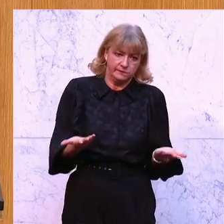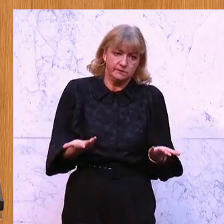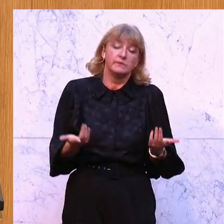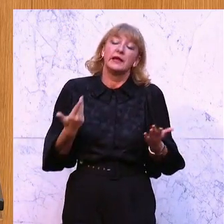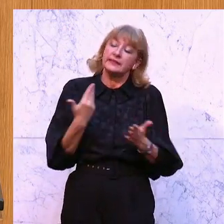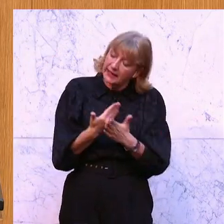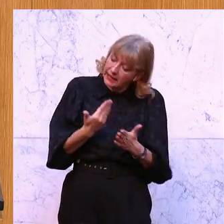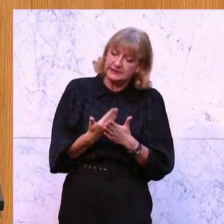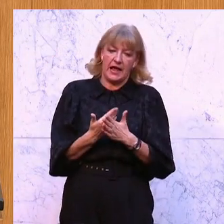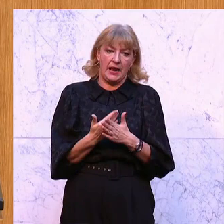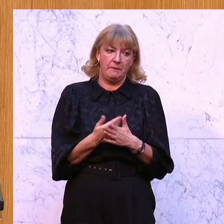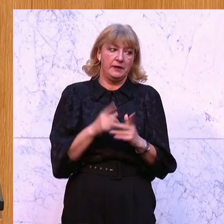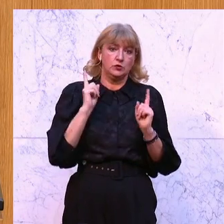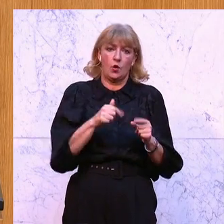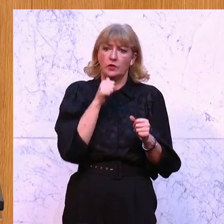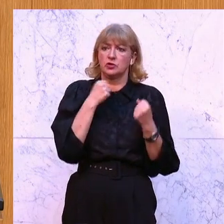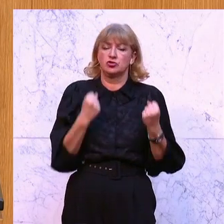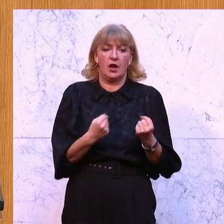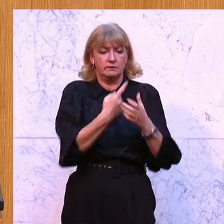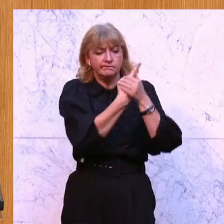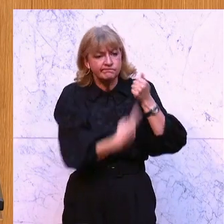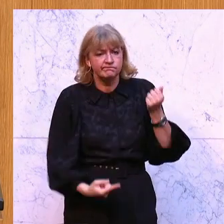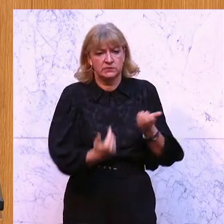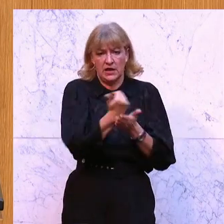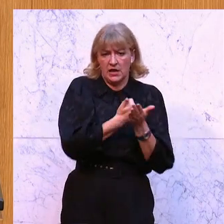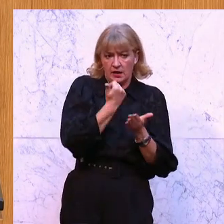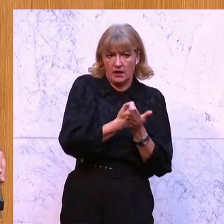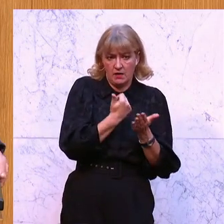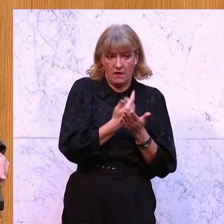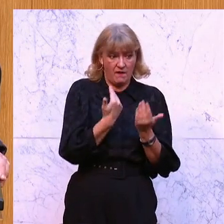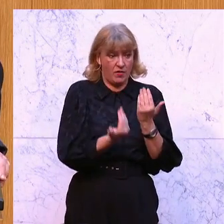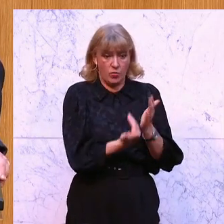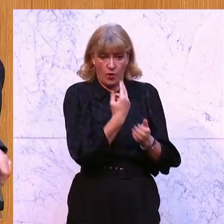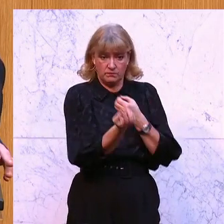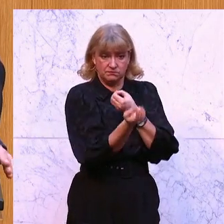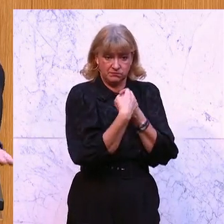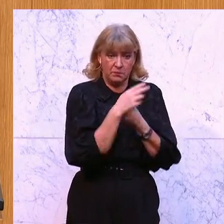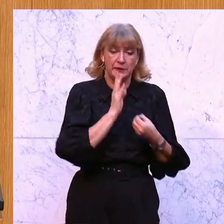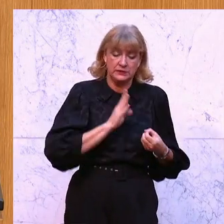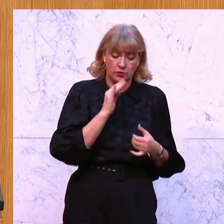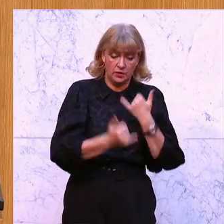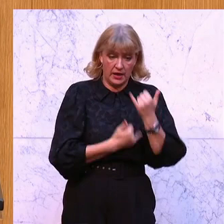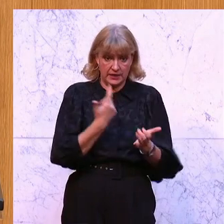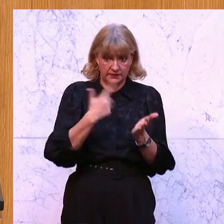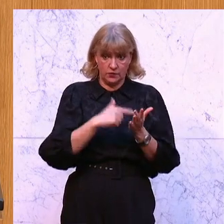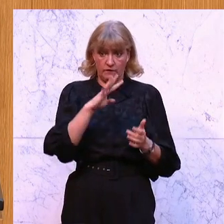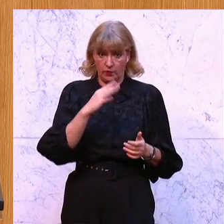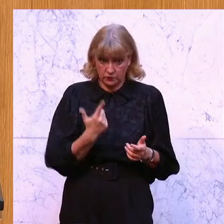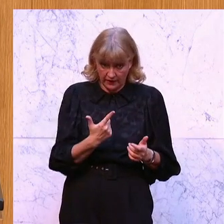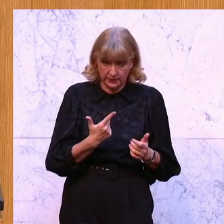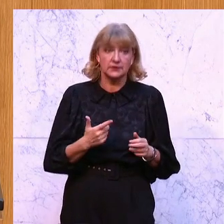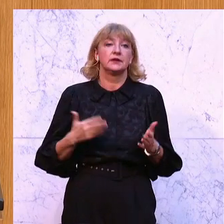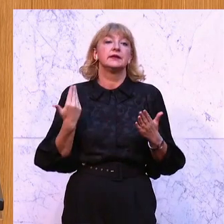würde. Und darum, damit es nicht zu diesen massiven realen Einkommensverlusten für neu antretende Pensionistinnen im Jahr 2024